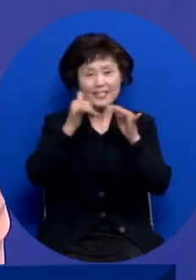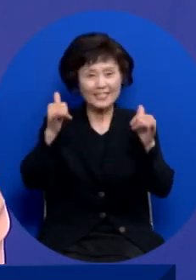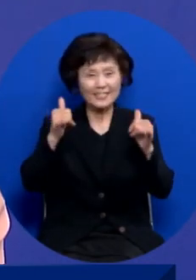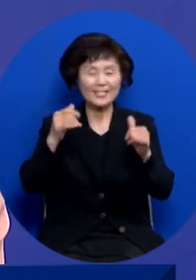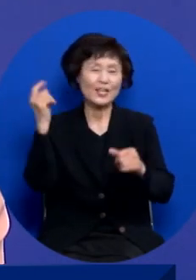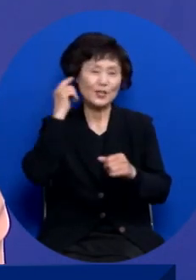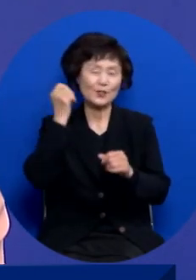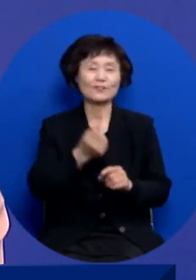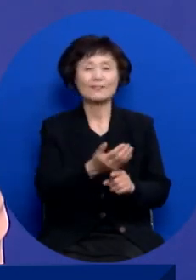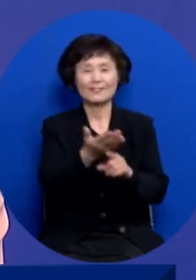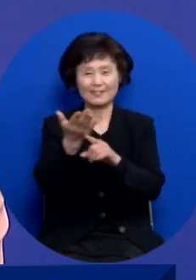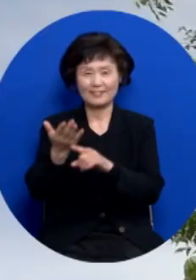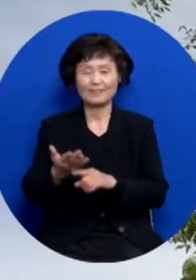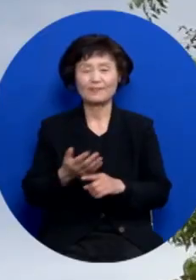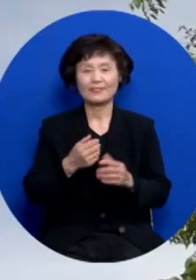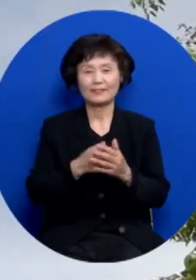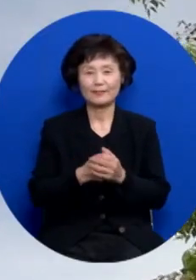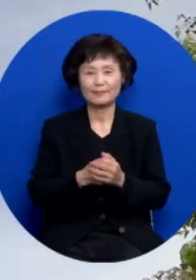찾아가 봤습니다.